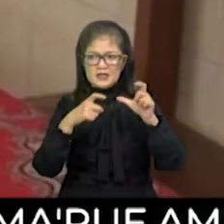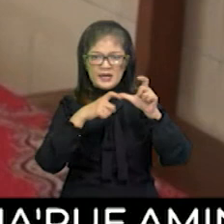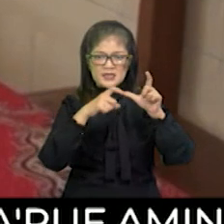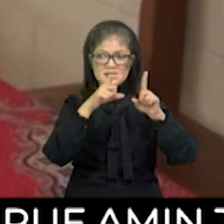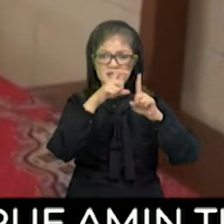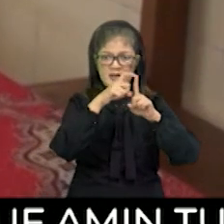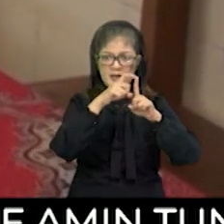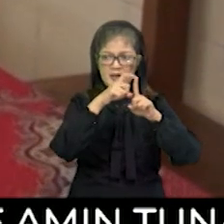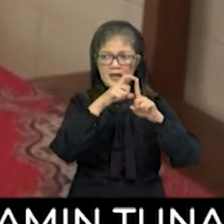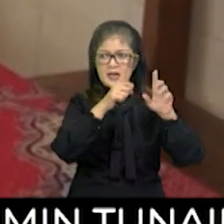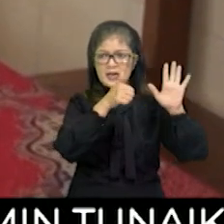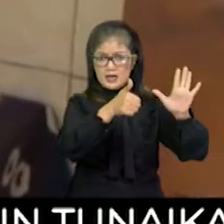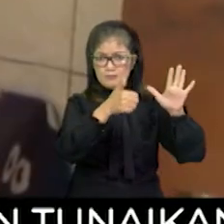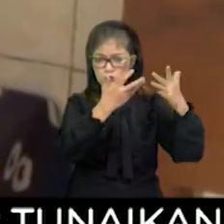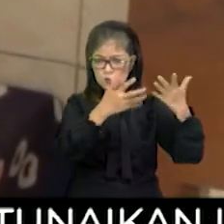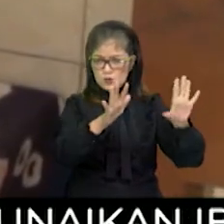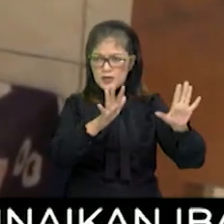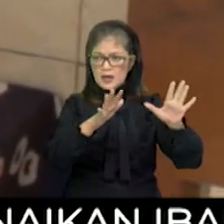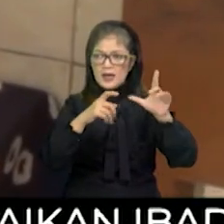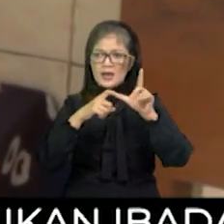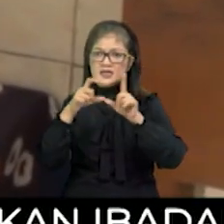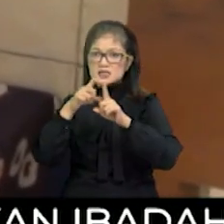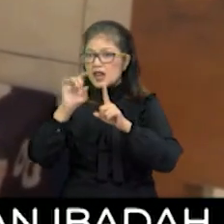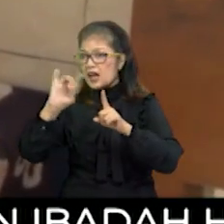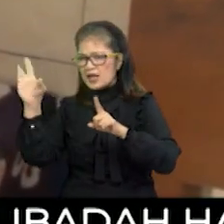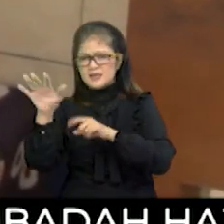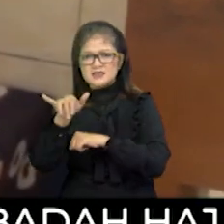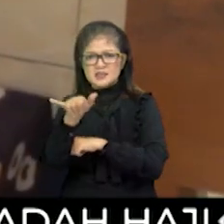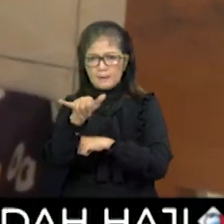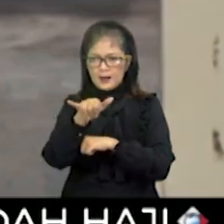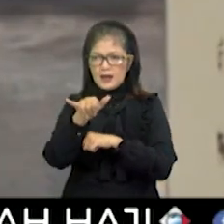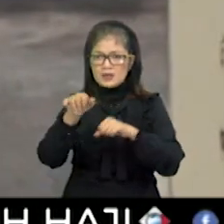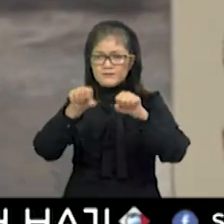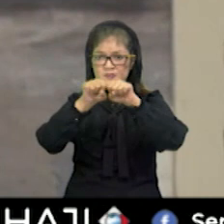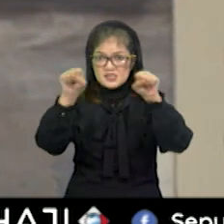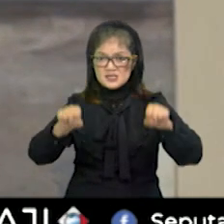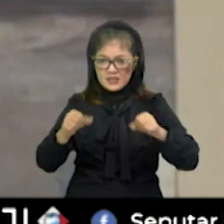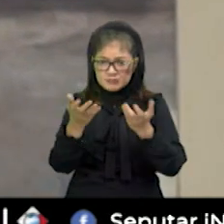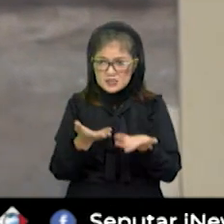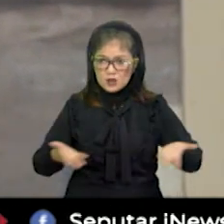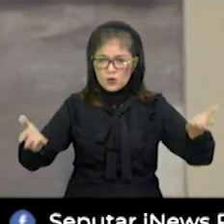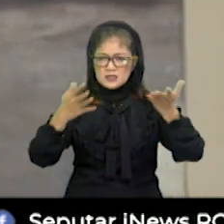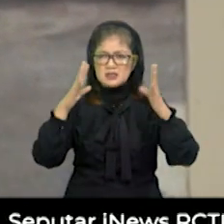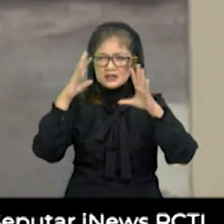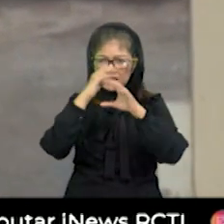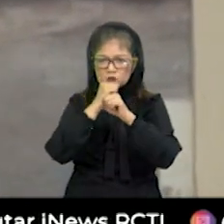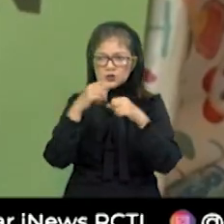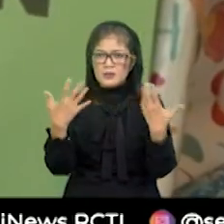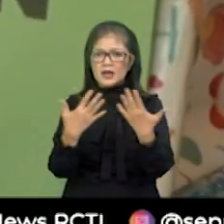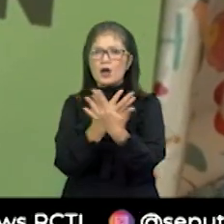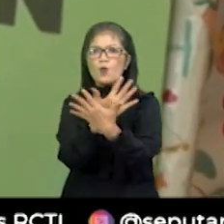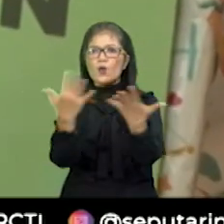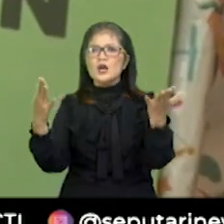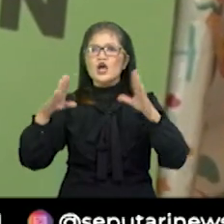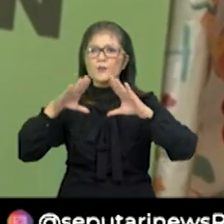11 sekolah dasar yang kekurangan siswa. Sistem zonasi di Kota Mojokerto mengutamakan warga Kota Mojokerto untuk mendaftar di